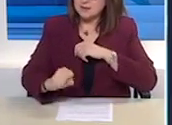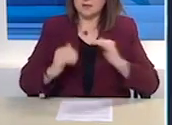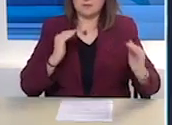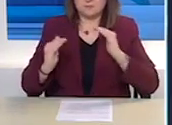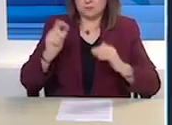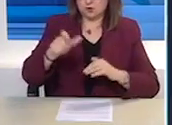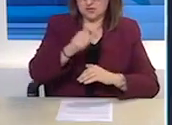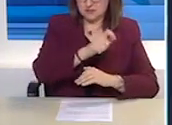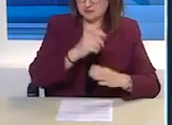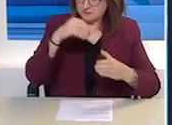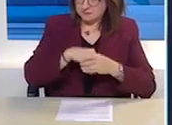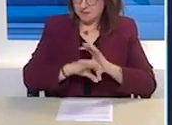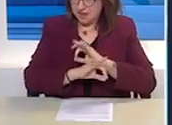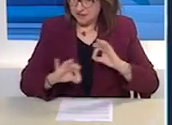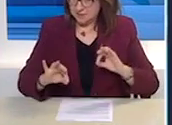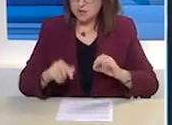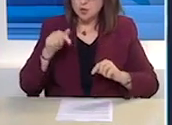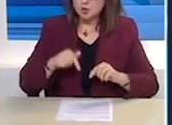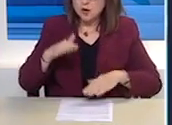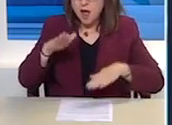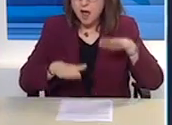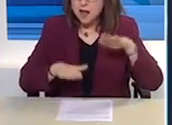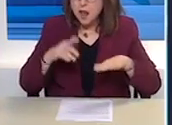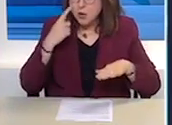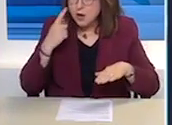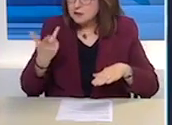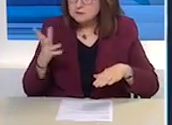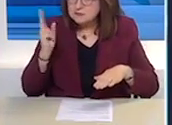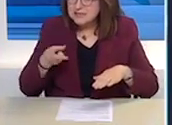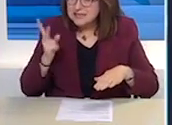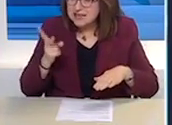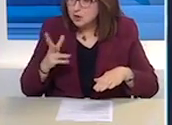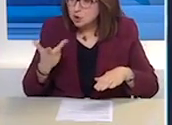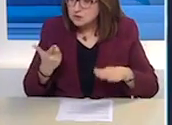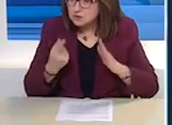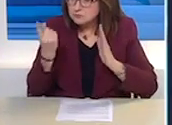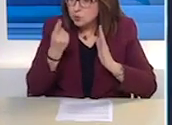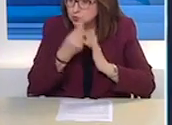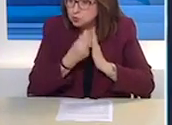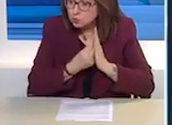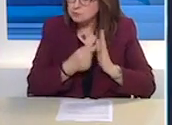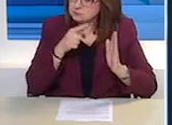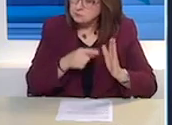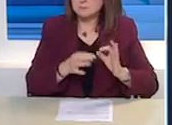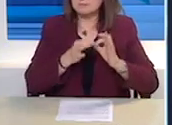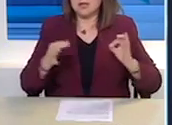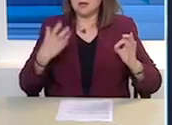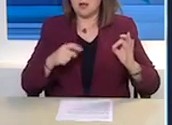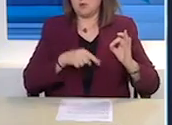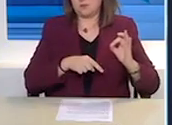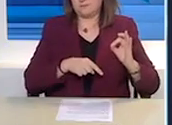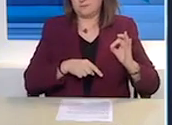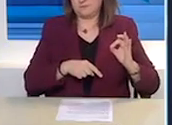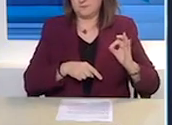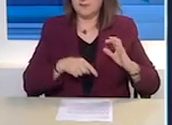διάφορα επίπεδα κλιμάκωσης ανάλογα με την εκτίμηση κινδύνου, κάθε φορά όπως αυτή θα μας γνωστοποιείται από τους αρμόδιους φορείς. Λαμβάνοντας